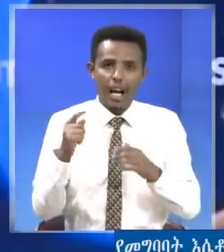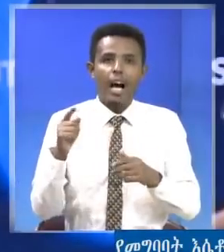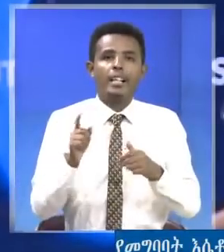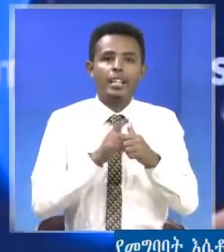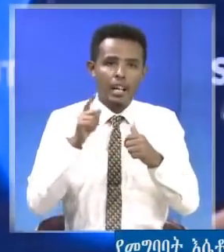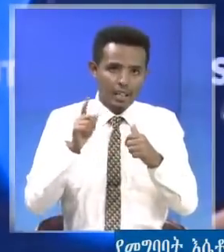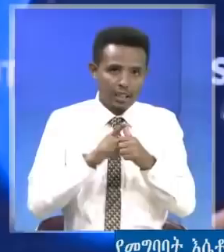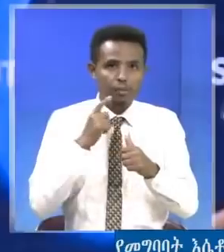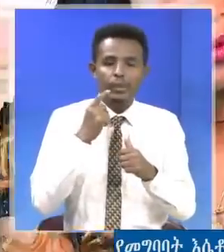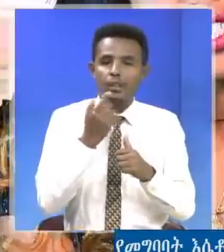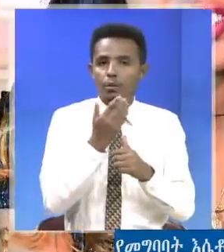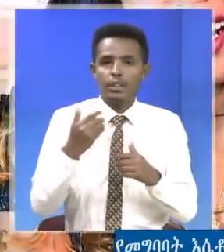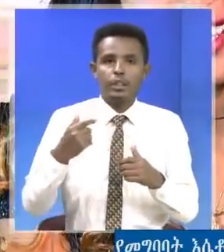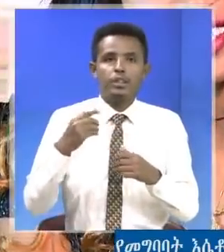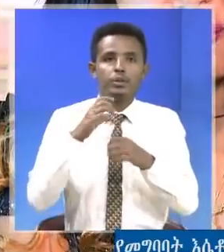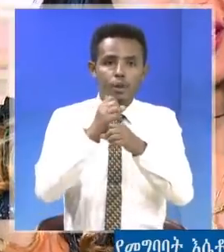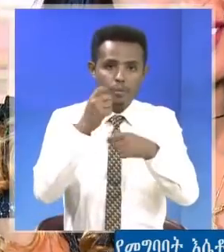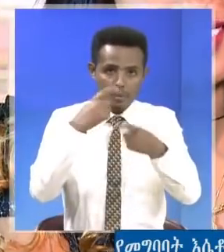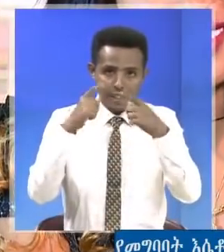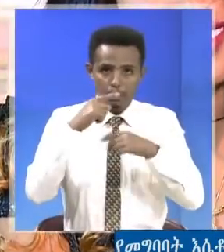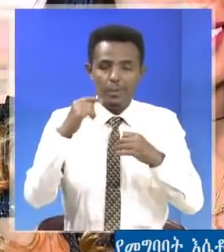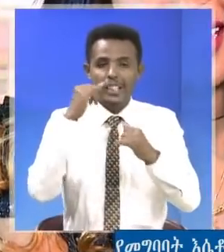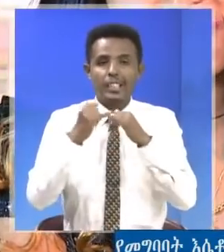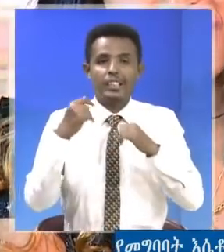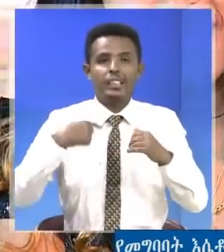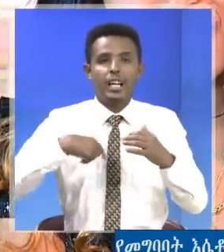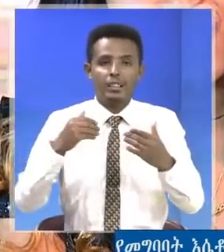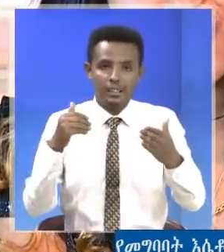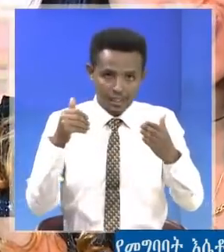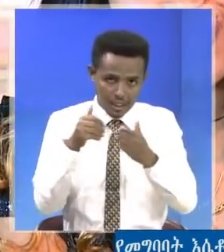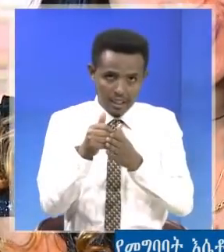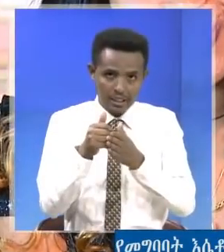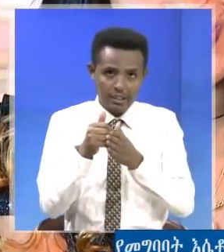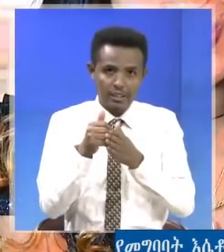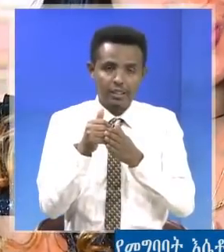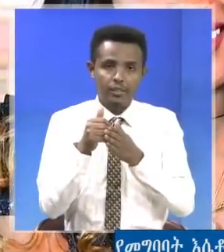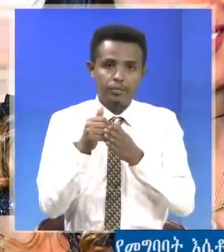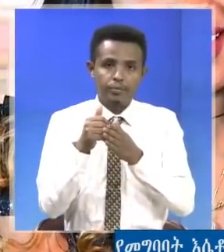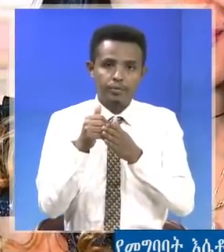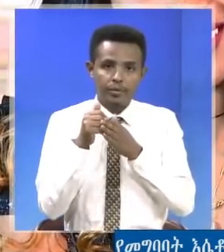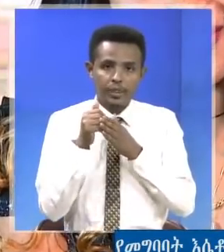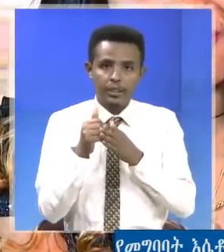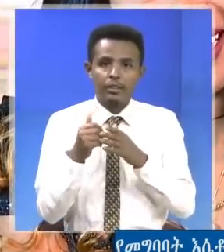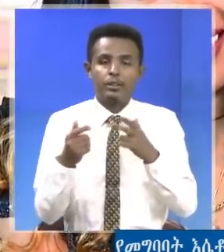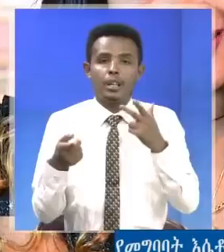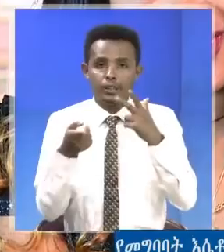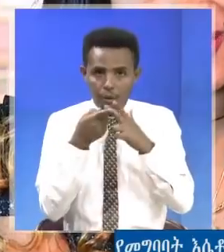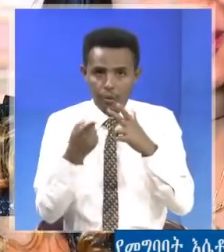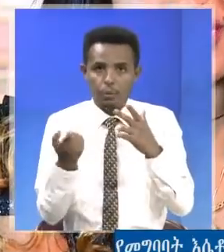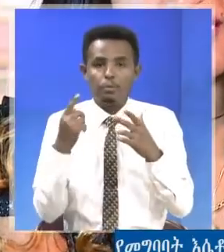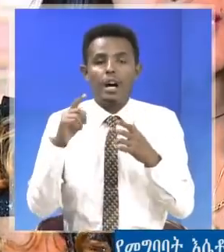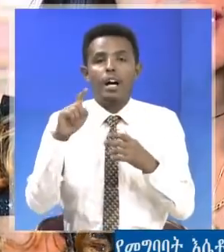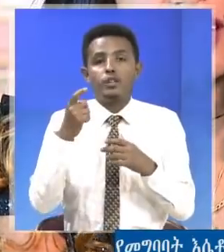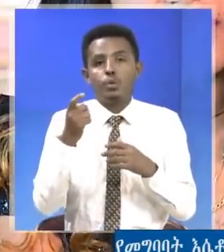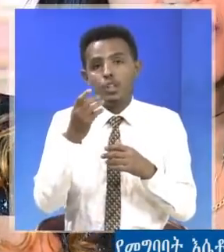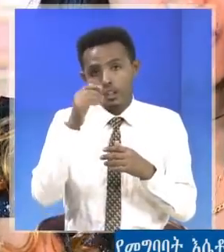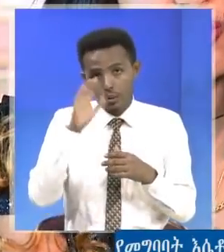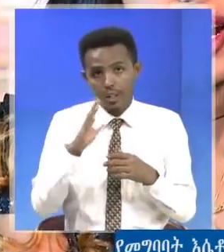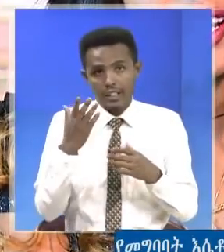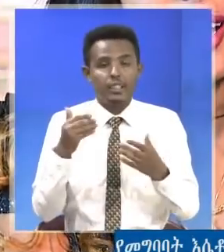ይዞ የሚመጣው ነገር። መጨረሻ ላይ ግን እኛም ላይ ሲደርስ እኛ ዝም እንዳለን ሁሉ ሳልሳይት ላይ ቢደርስ ወይም አንድ የሆነ ሰው ላይ ቢደርስ